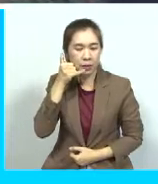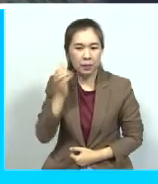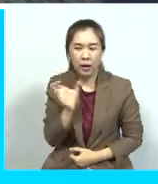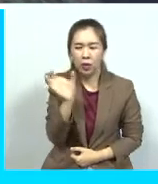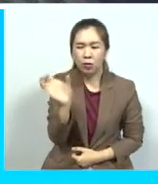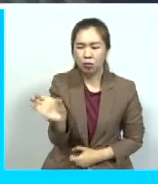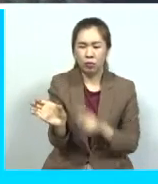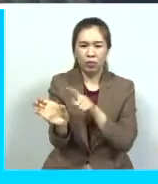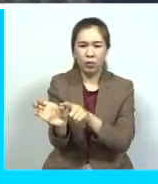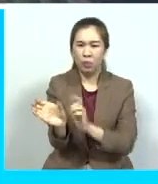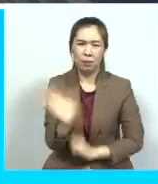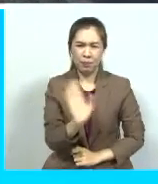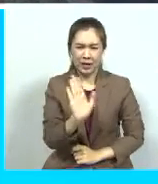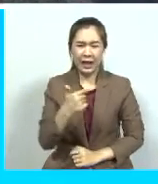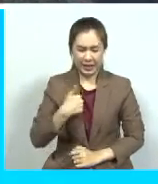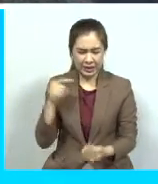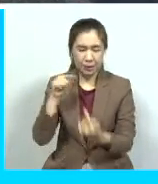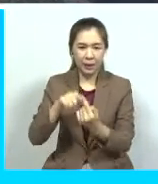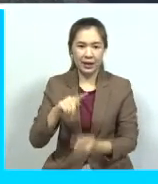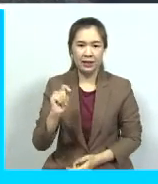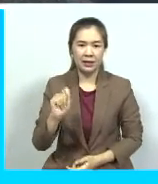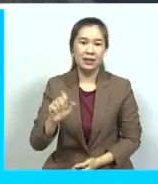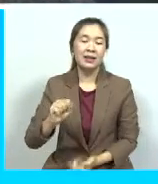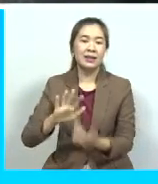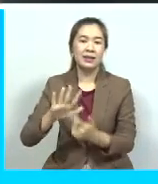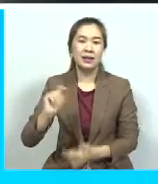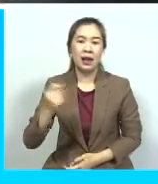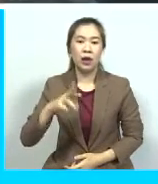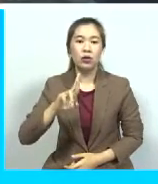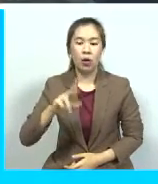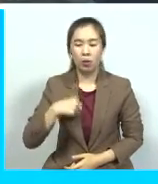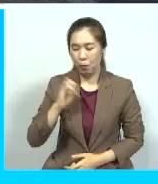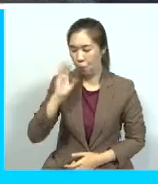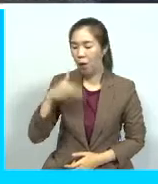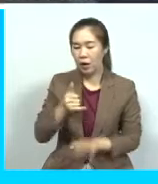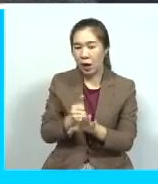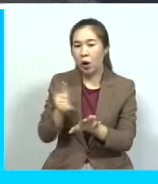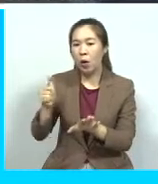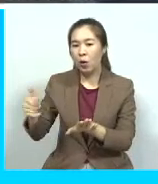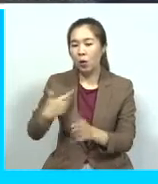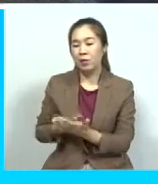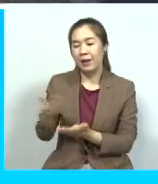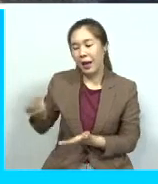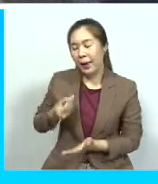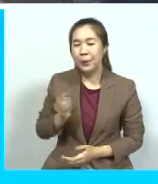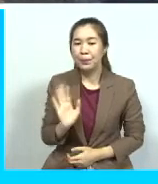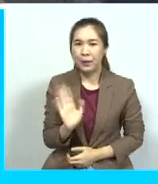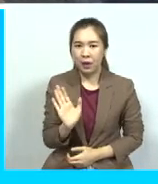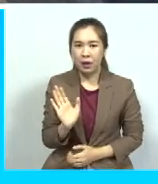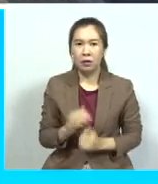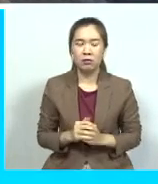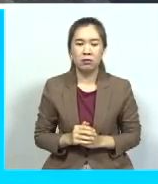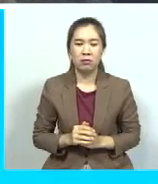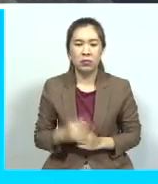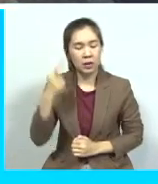ามันไม่ใช่เขาจะไปสาทรผมก็เลยบอกเขาว่าให้ลงตรงนี้คือว่าค่าโดยสารผมไม่เอาครับผมแล้